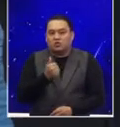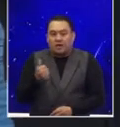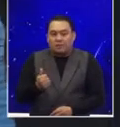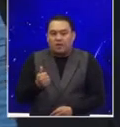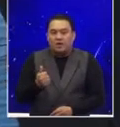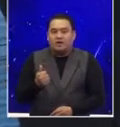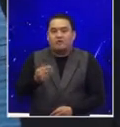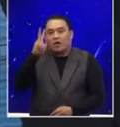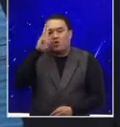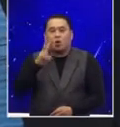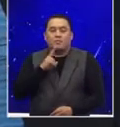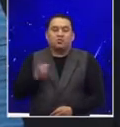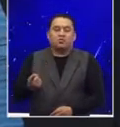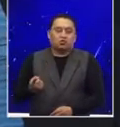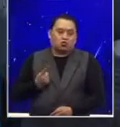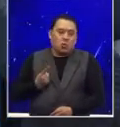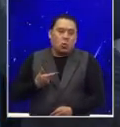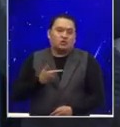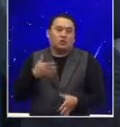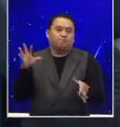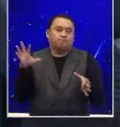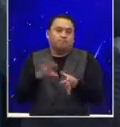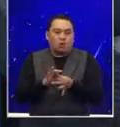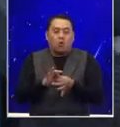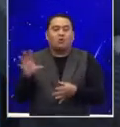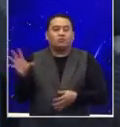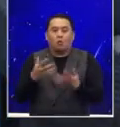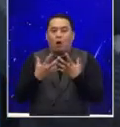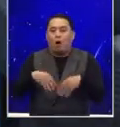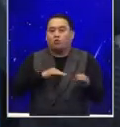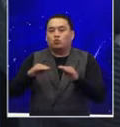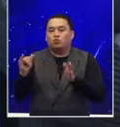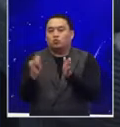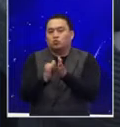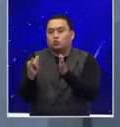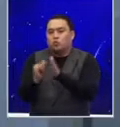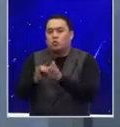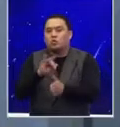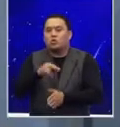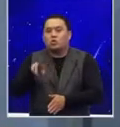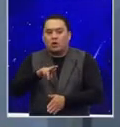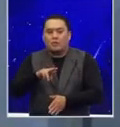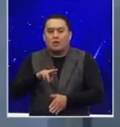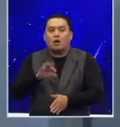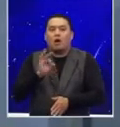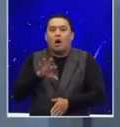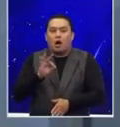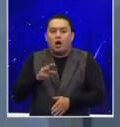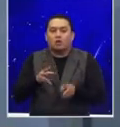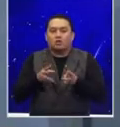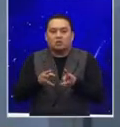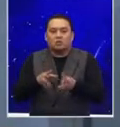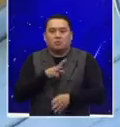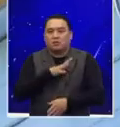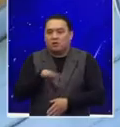Федорова второй месяц ждет подключения к голубому топливу. Все необходимое оборудование было установлено еще в июле. На дворе октябрь, а тепла так и